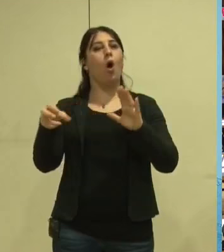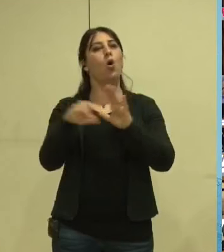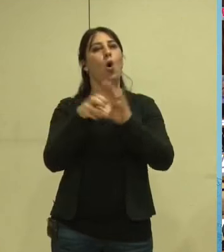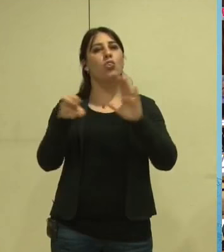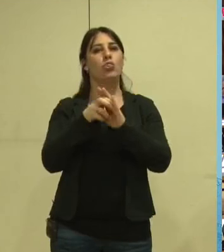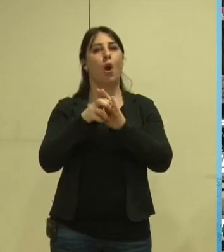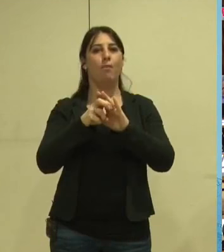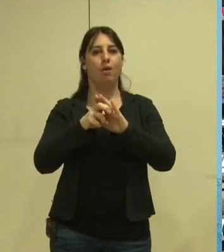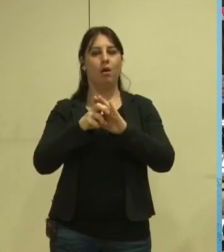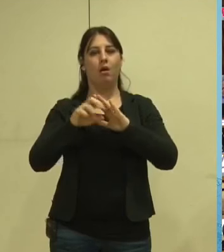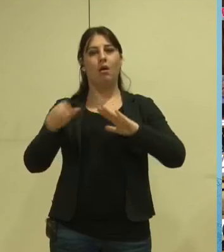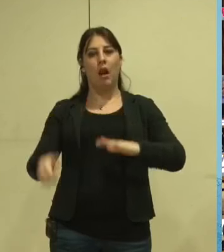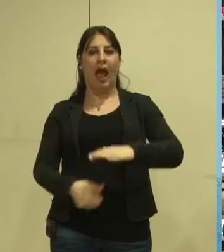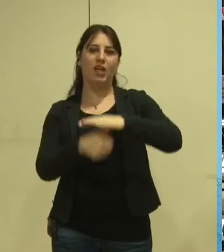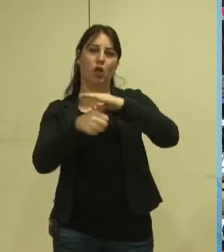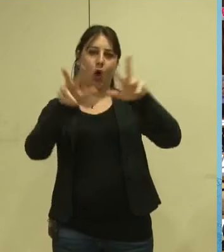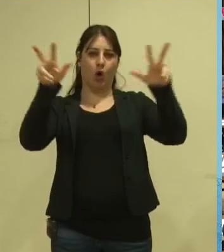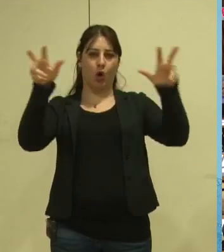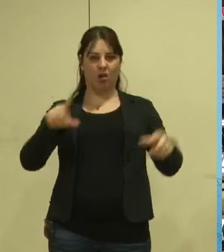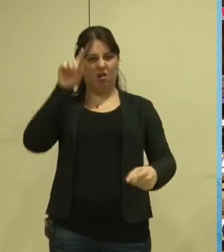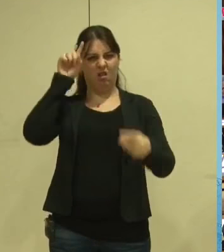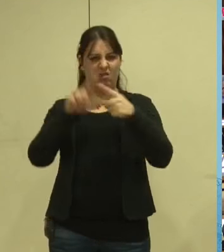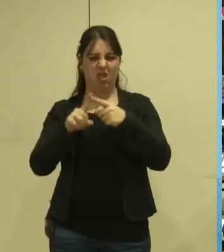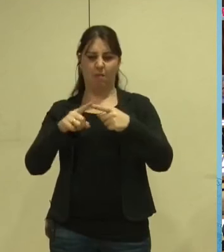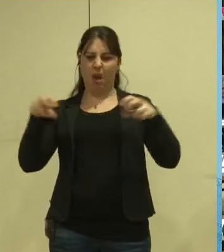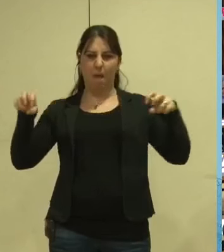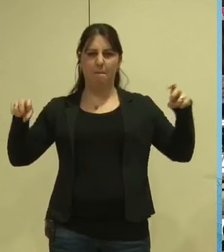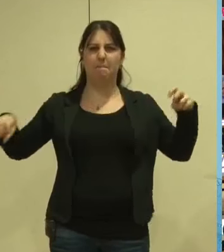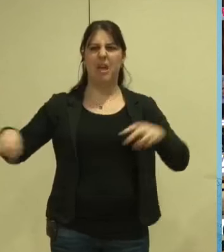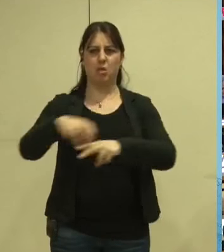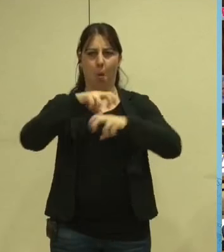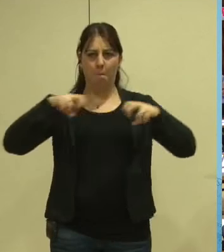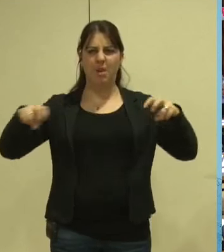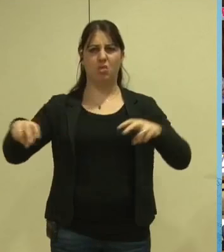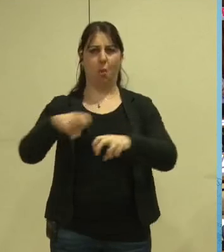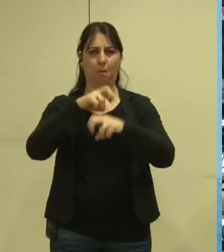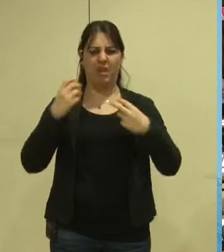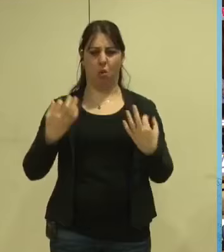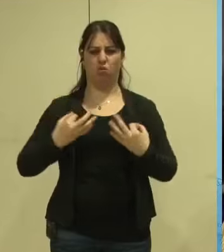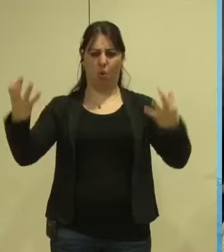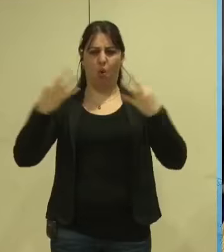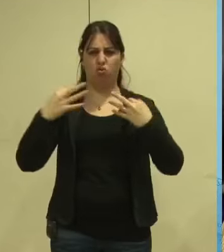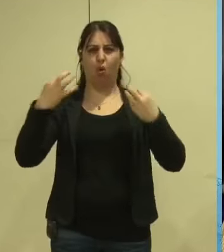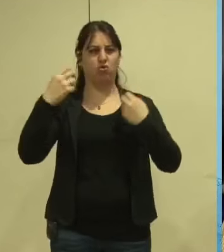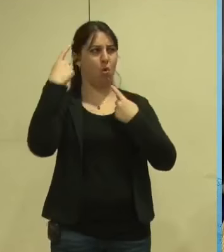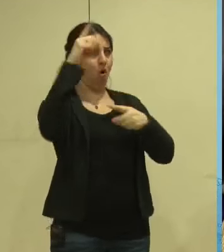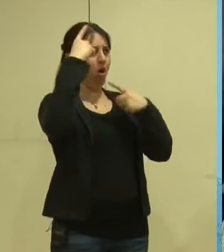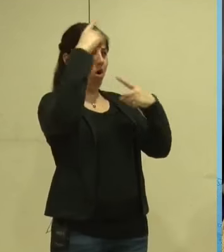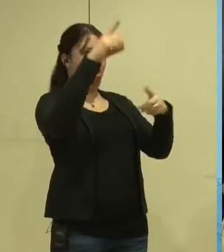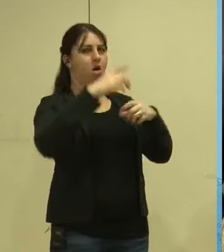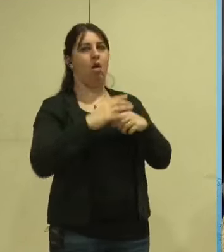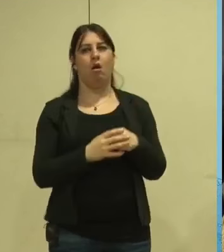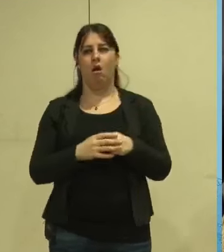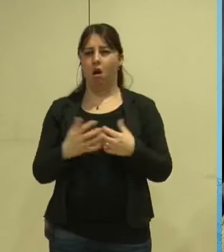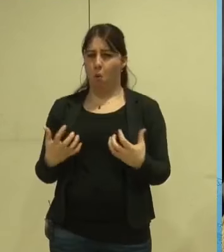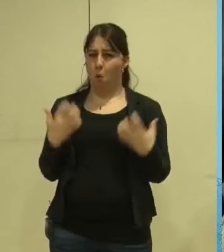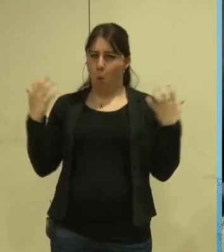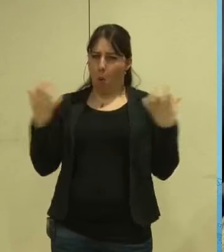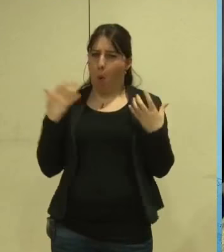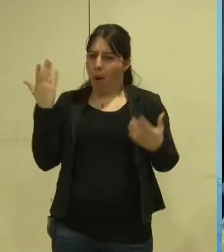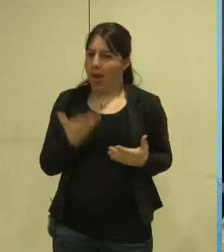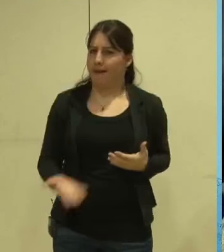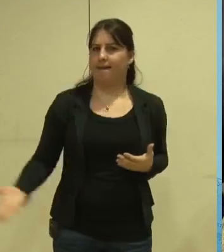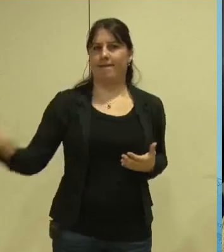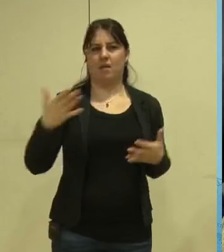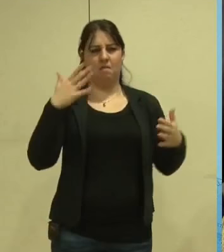pour dénoncer la piétonisation massive du centre-ville. La colère est grande autour de ce projet cœur de ville,